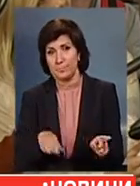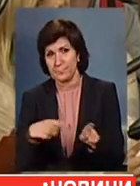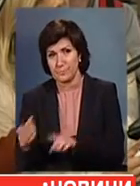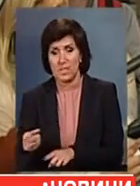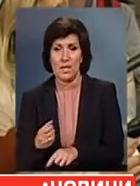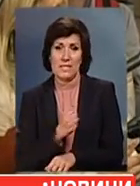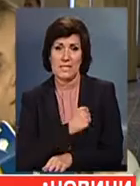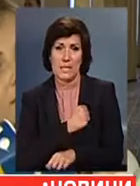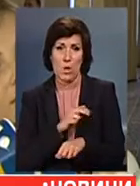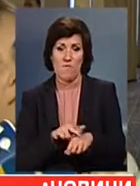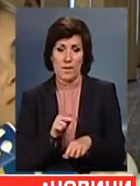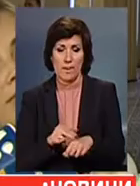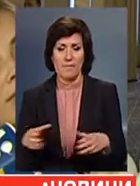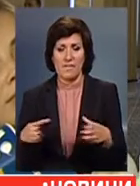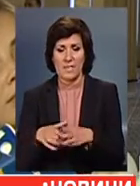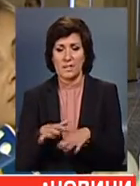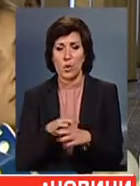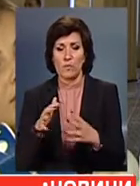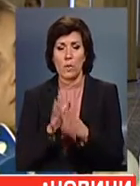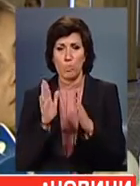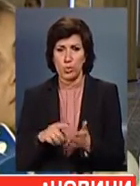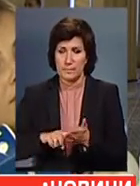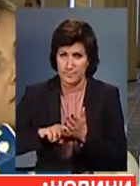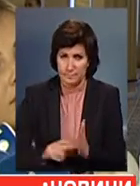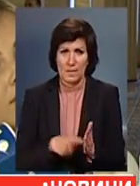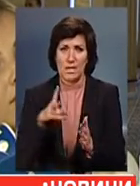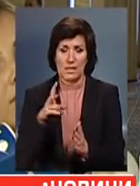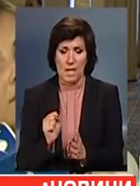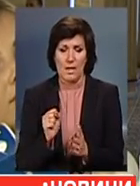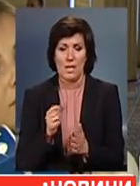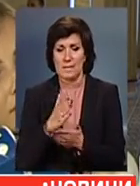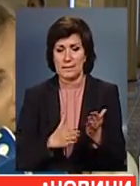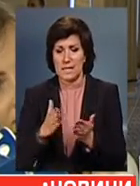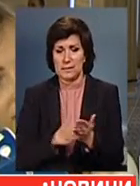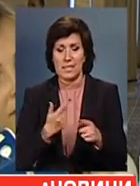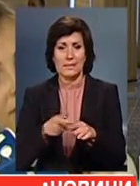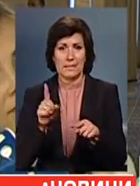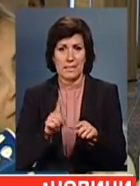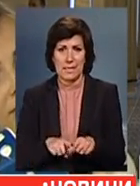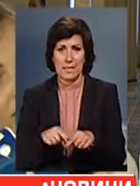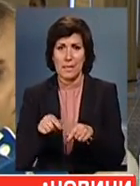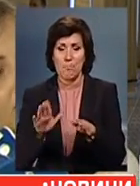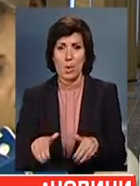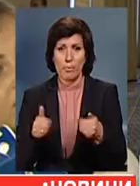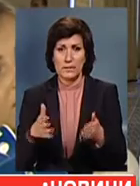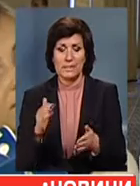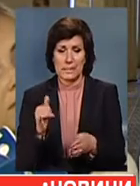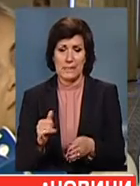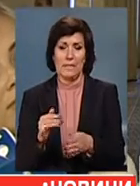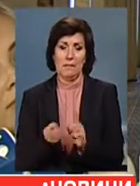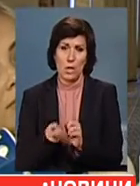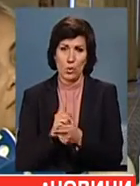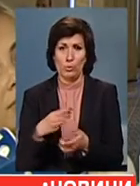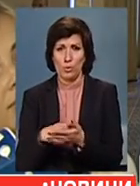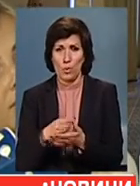перенаправити силовикам. Фракція «Народного фронту» буде наполягати на скасуванні цієї пропозиції і натомість